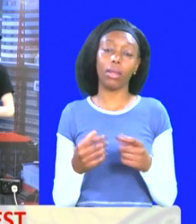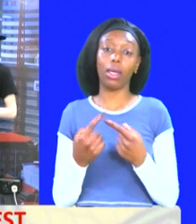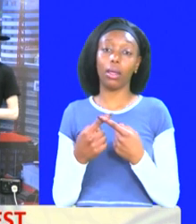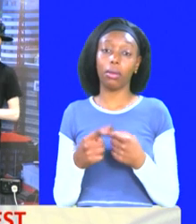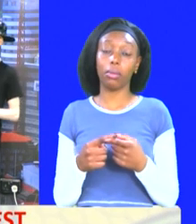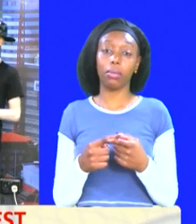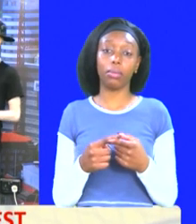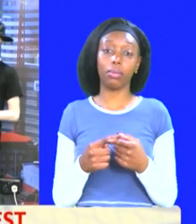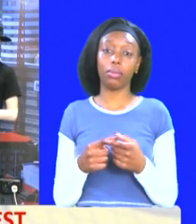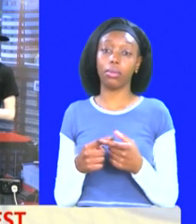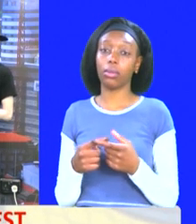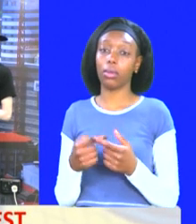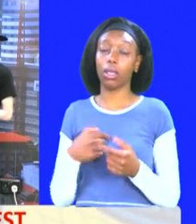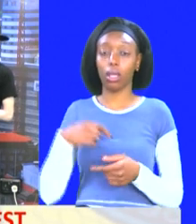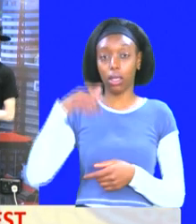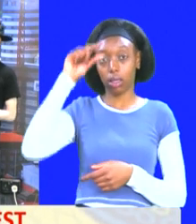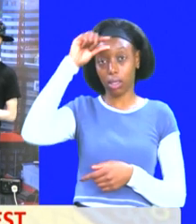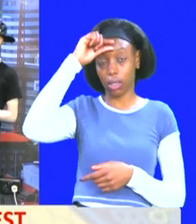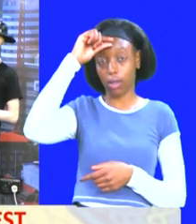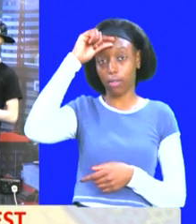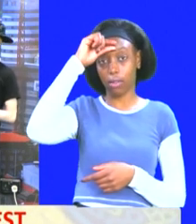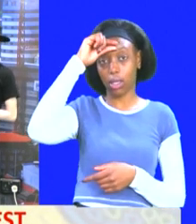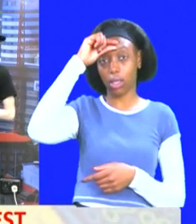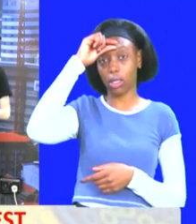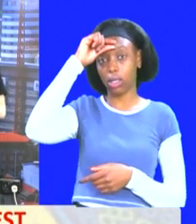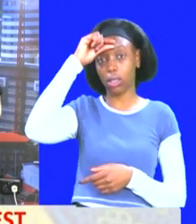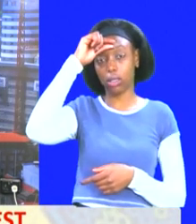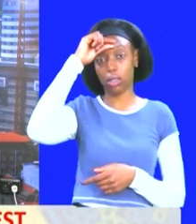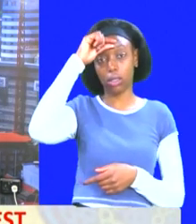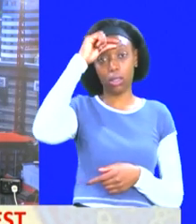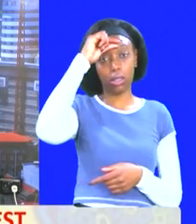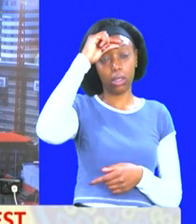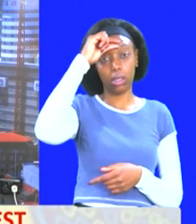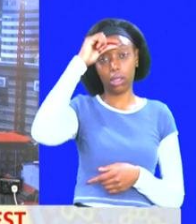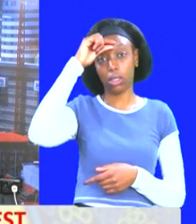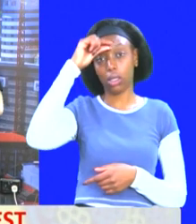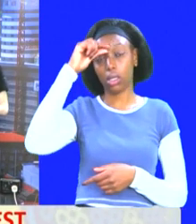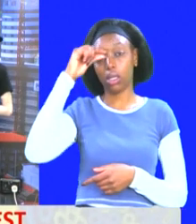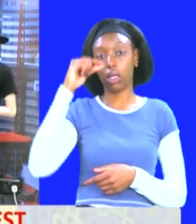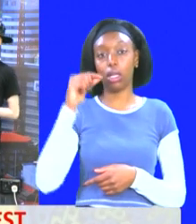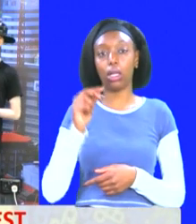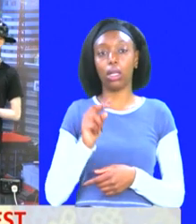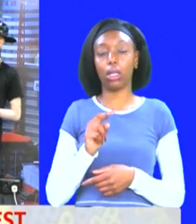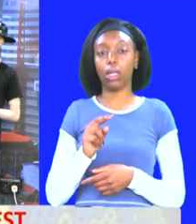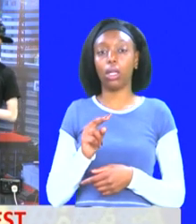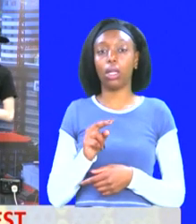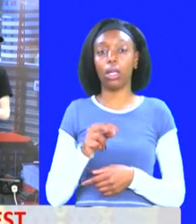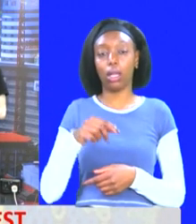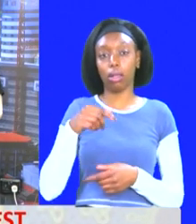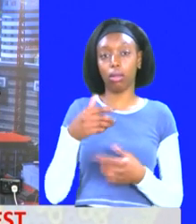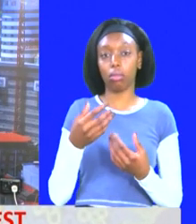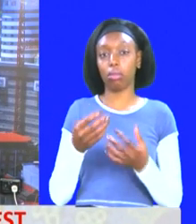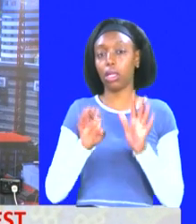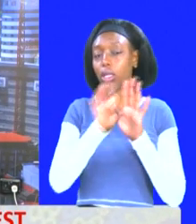it. I think ni kama gavana saya itaki kitu ina overtime kila kitu. Like by the way,